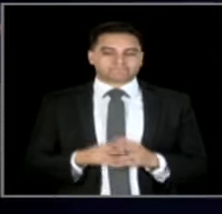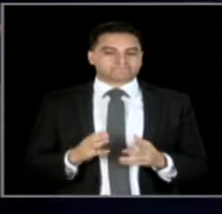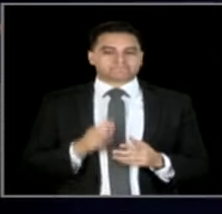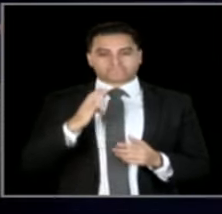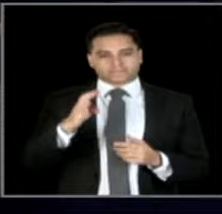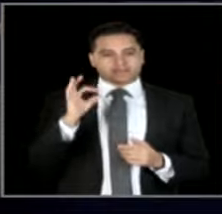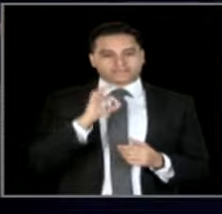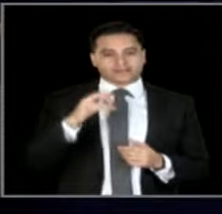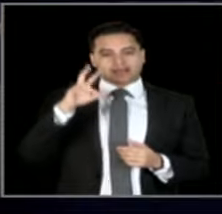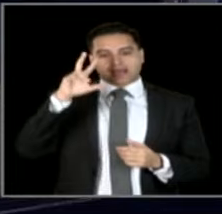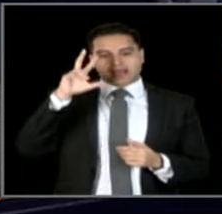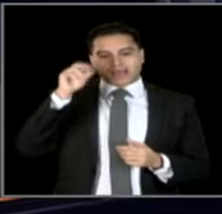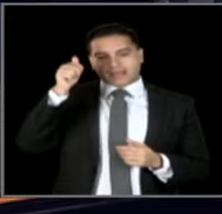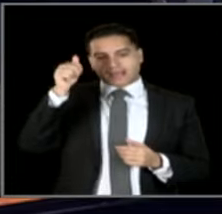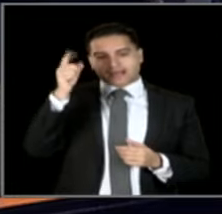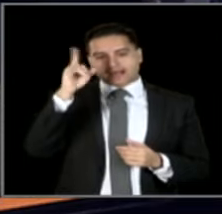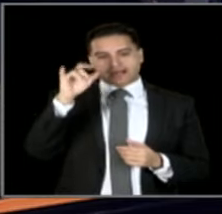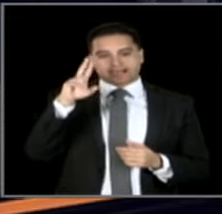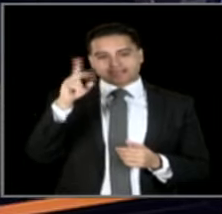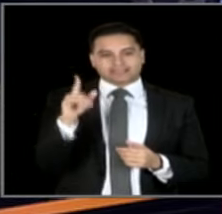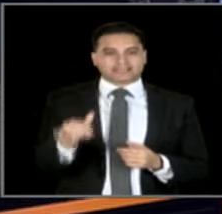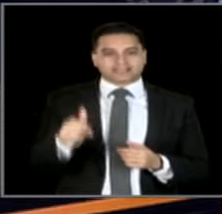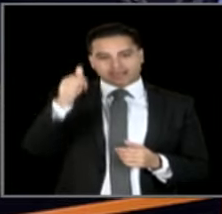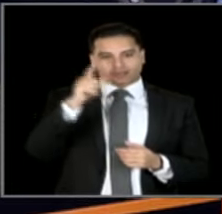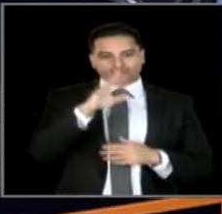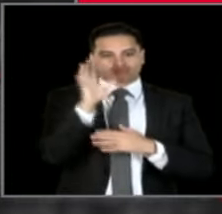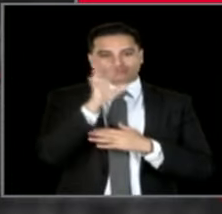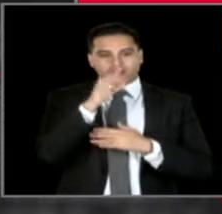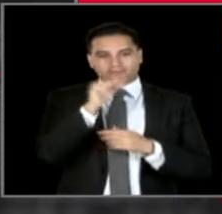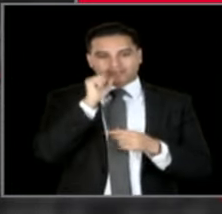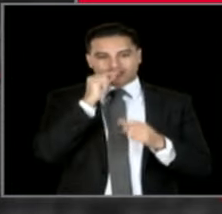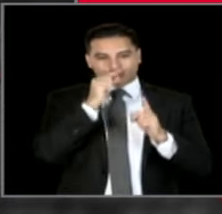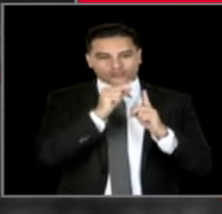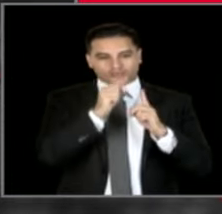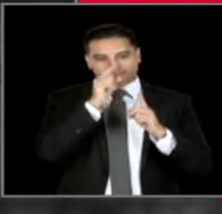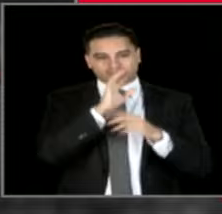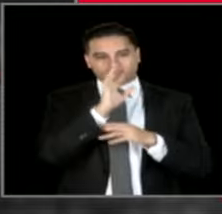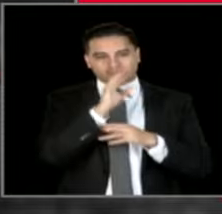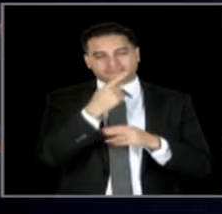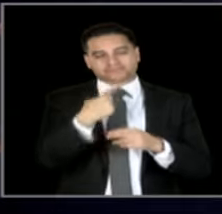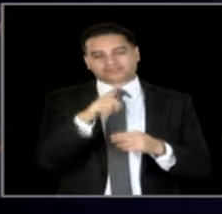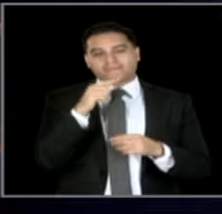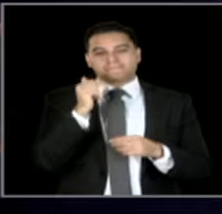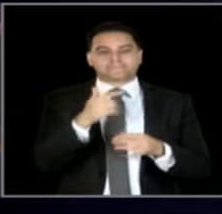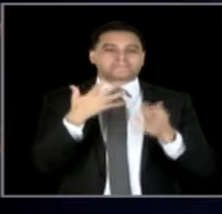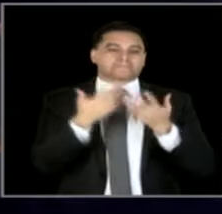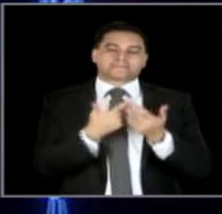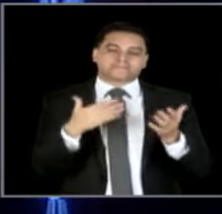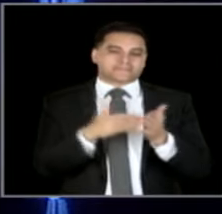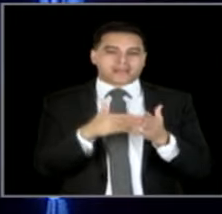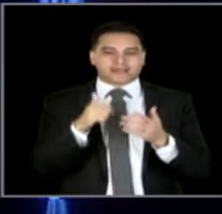الإجابة إريتريا. انفصلت عن مين؟ أنا أثيوبيا. إثيوبيا. النتيجة في نهاية